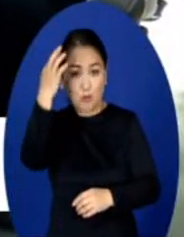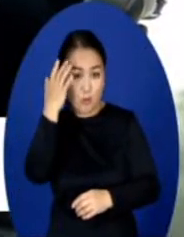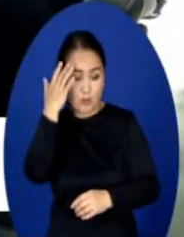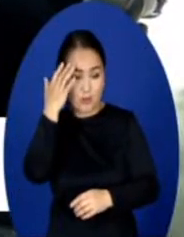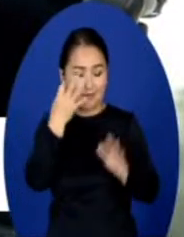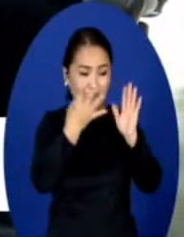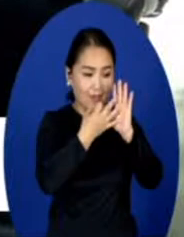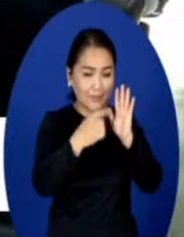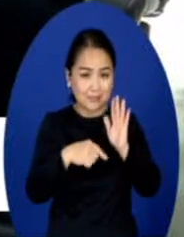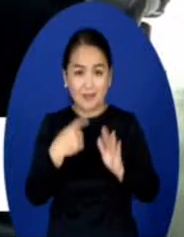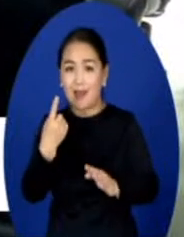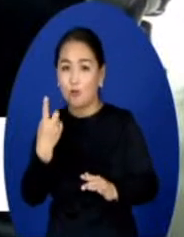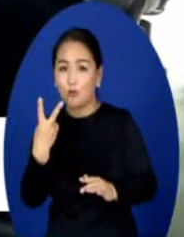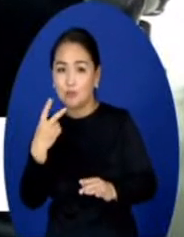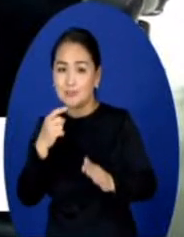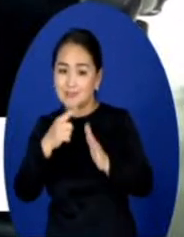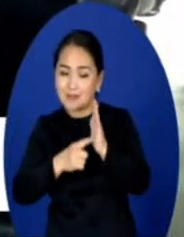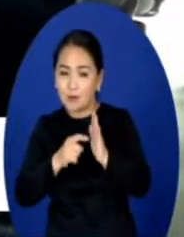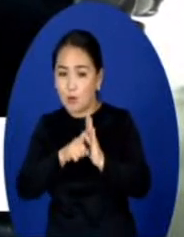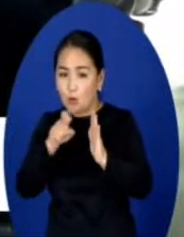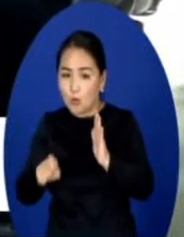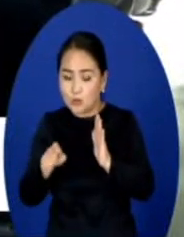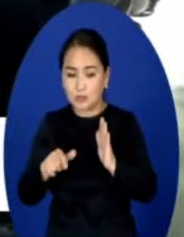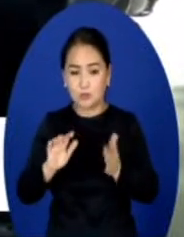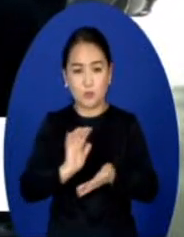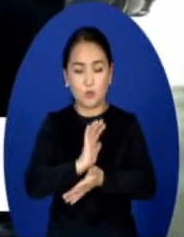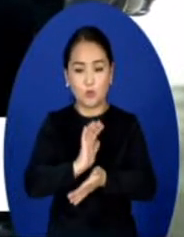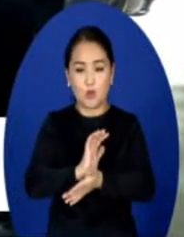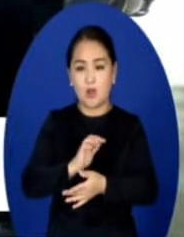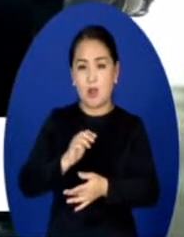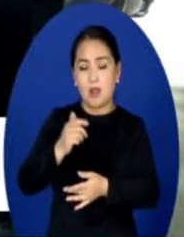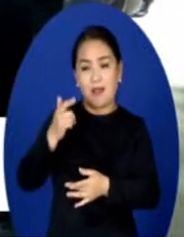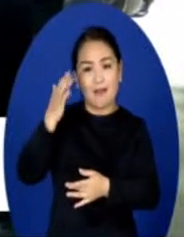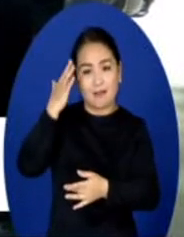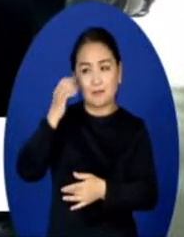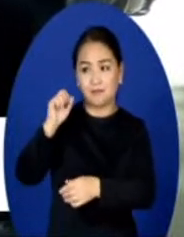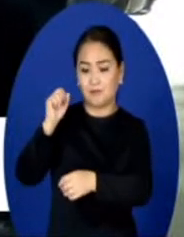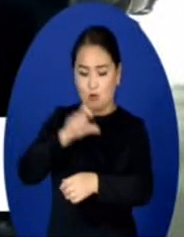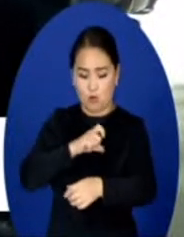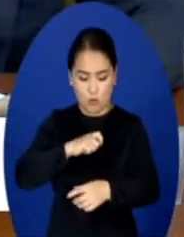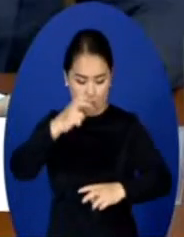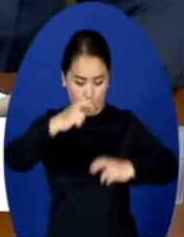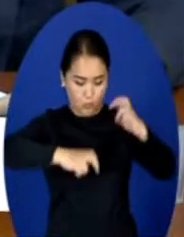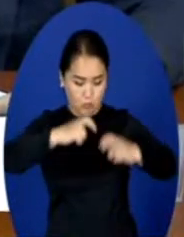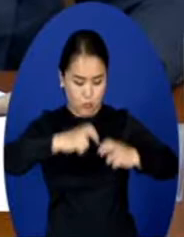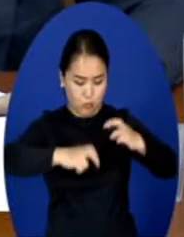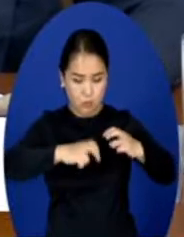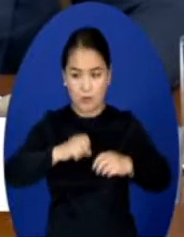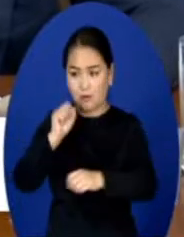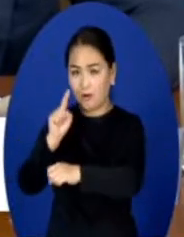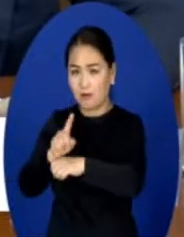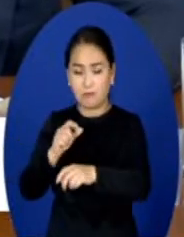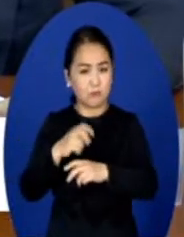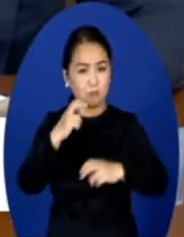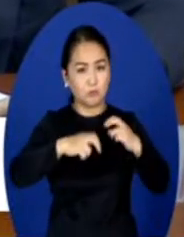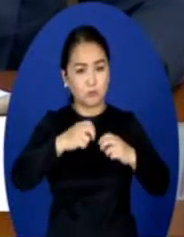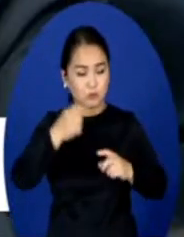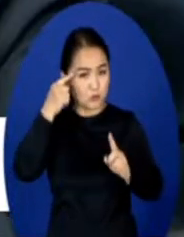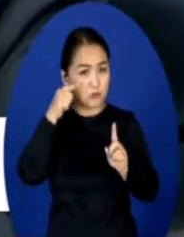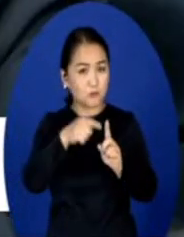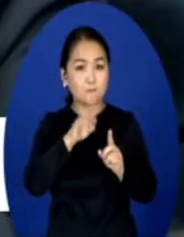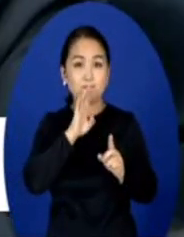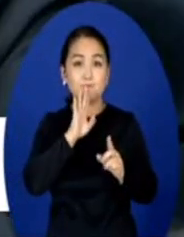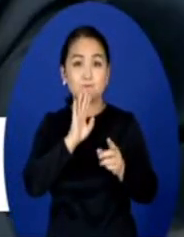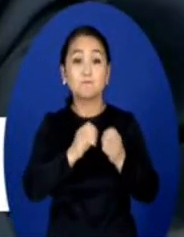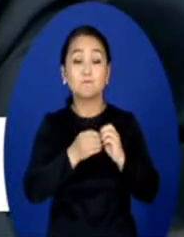жилийн хугацаанд багтаж эрчим хүчний салбараас эхлээд нефт, шатхан, хүнс зэрэг стратегийн бүтээгдэхүүнээ дотоодтоо үйлдвэрлэдэг болохоор зорж ажиллаж байгааг хэлсэн